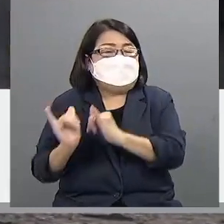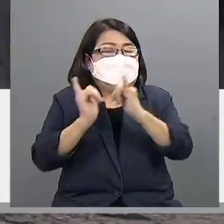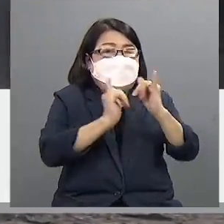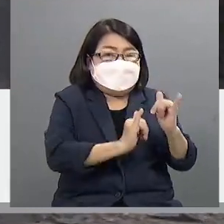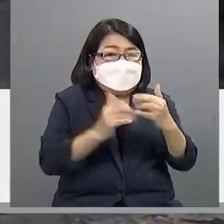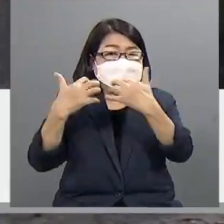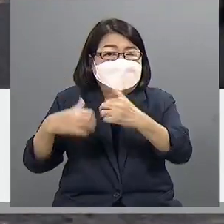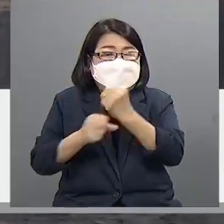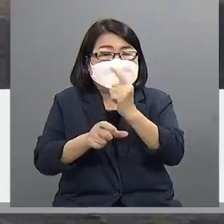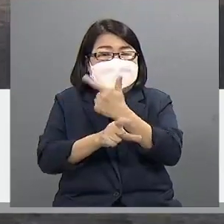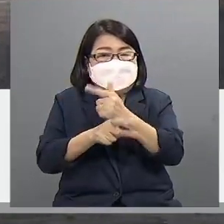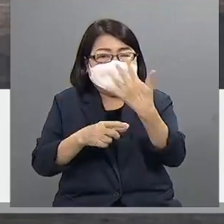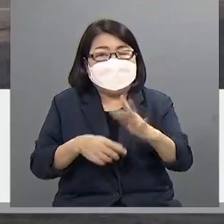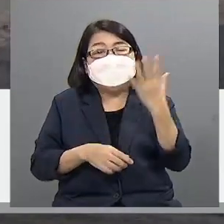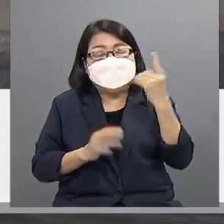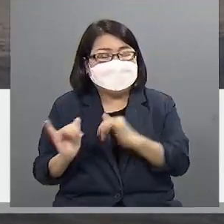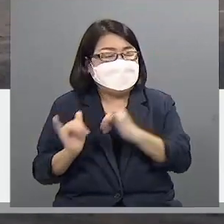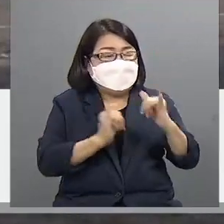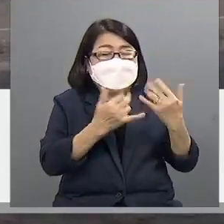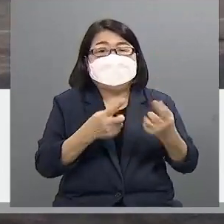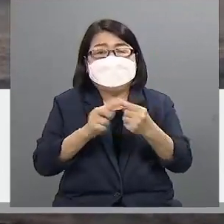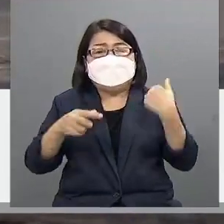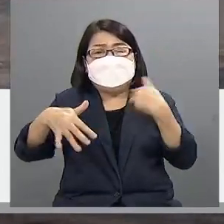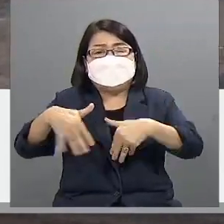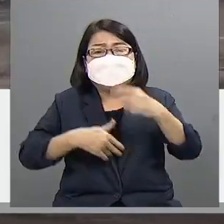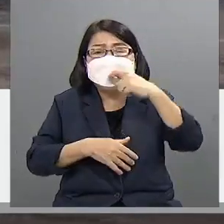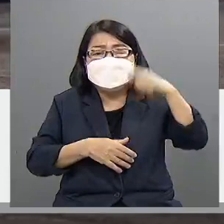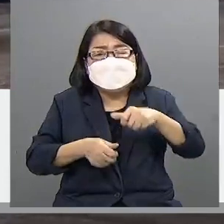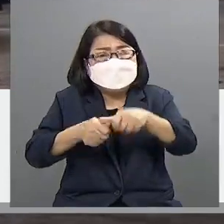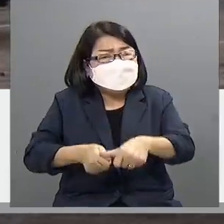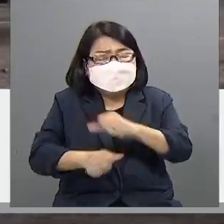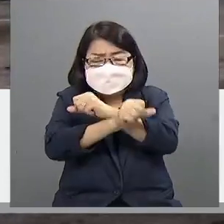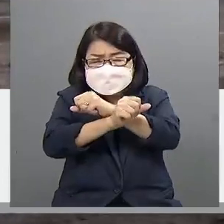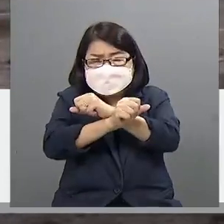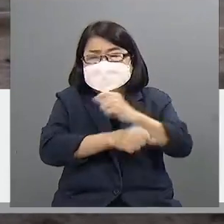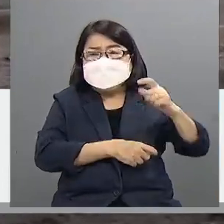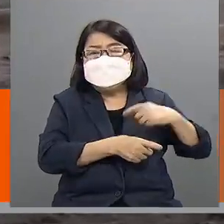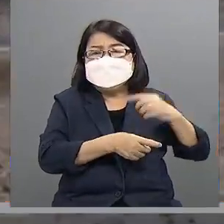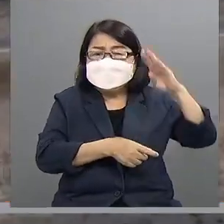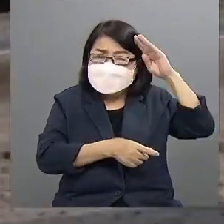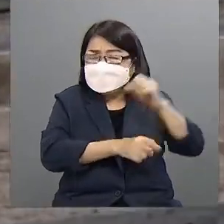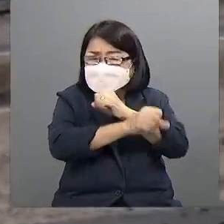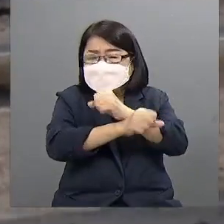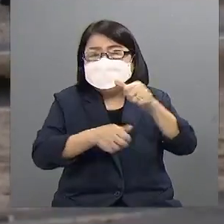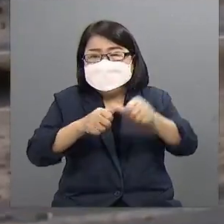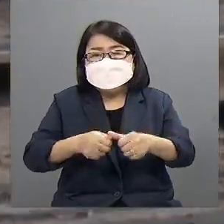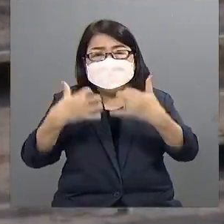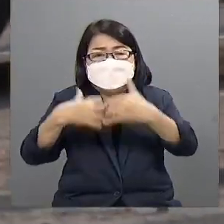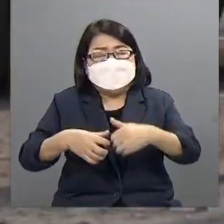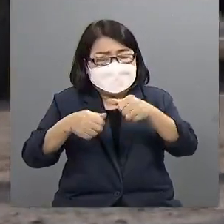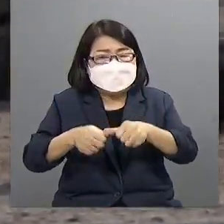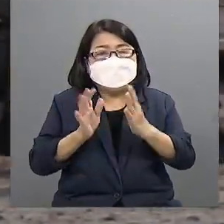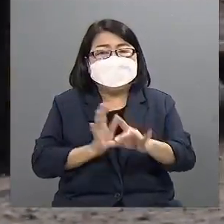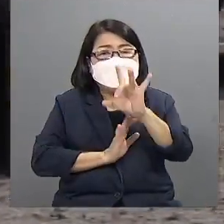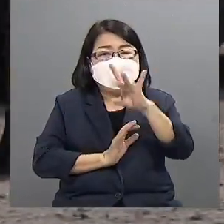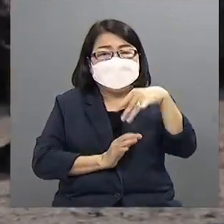อวานนี้ขณะที่ยังมีชาวยูเครนที่ปักหลักต่อต้านกองกำลังรัสเซียติดค้างอยู่ภายในโรงงานอีกหลายร้อยคน